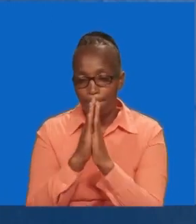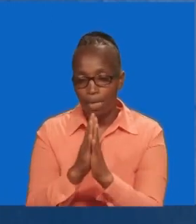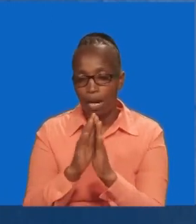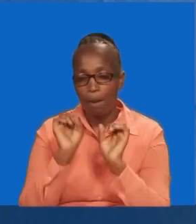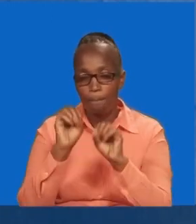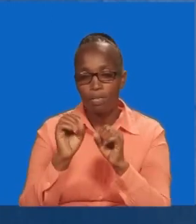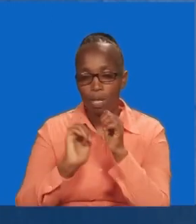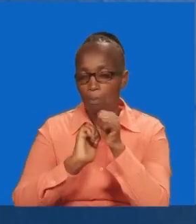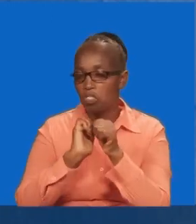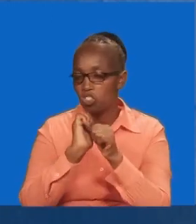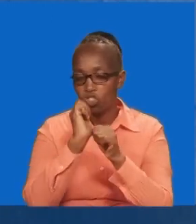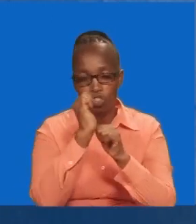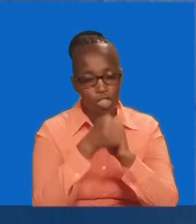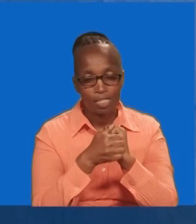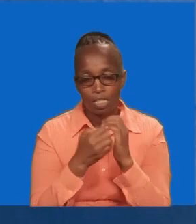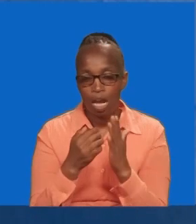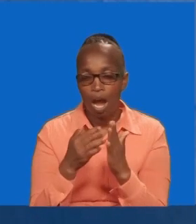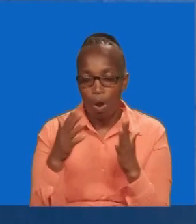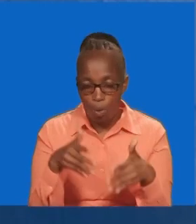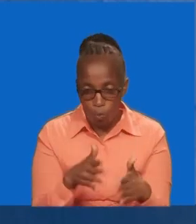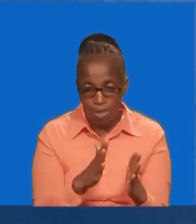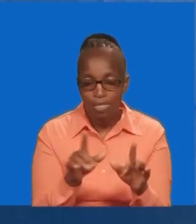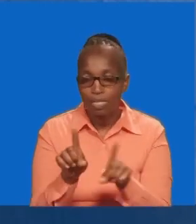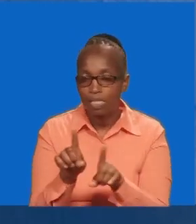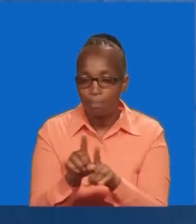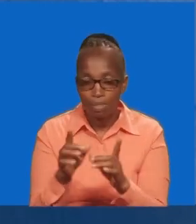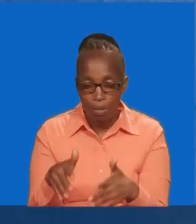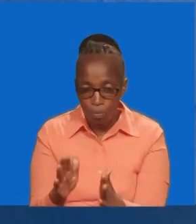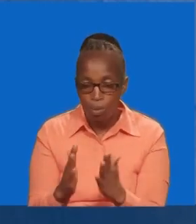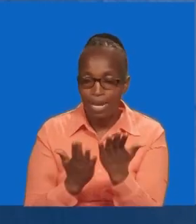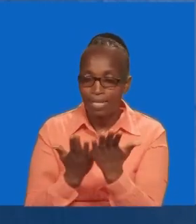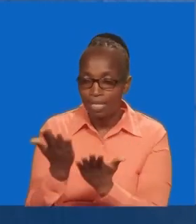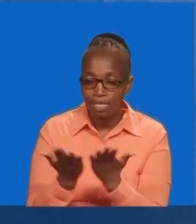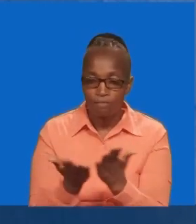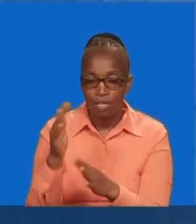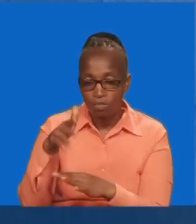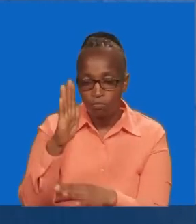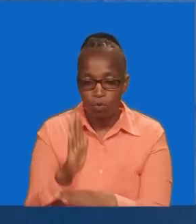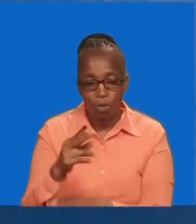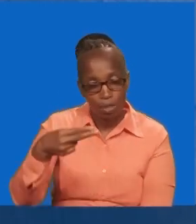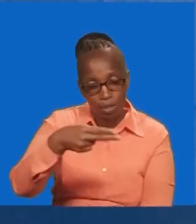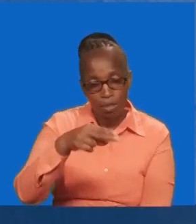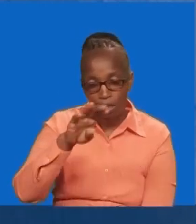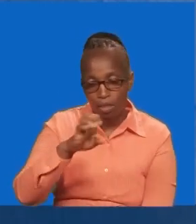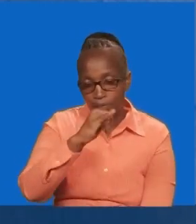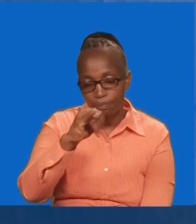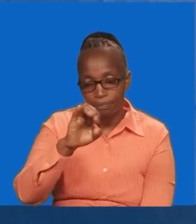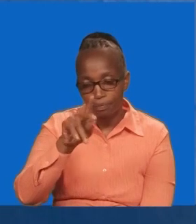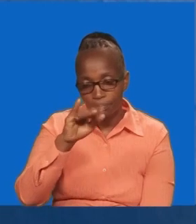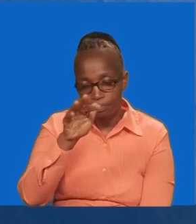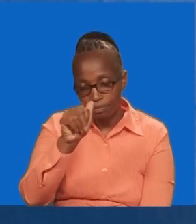Maombi yanaweza na kungeuza hatima, kama vile ambavyo mtumishi wa Mwenyezi Mungu